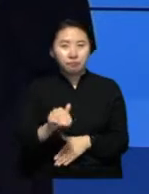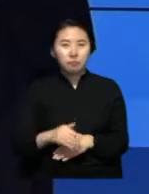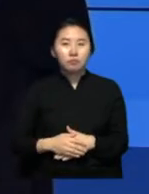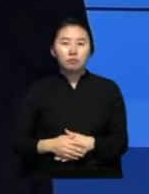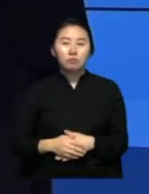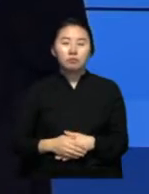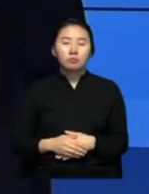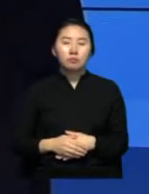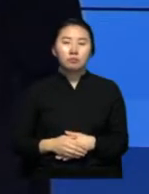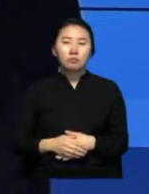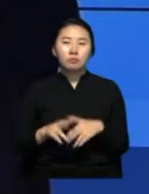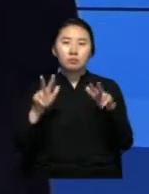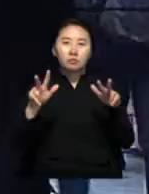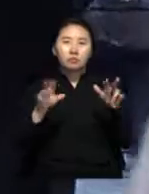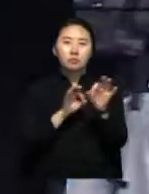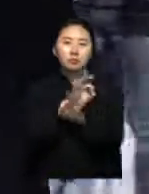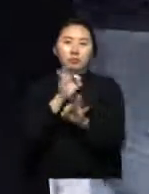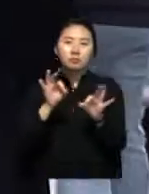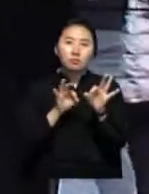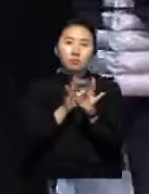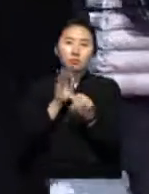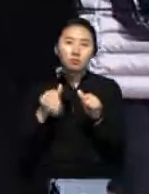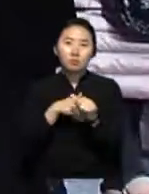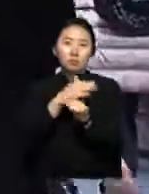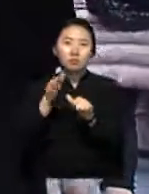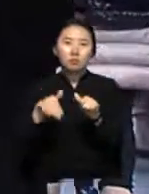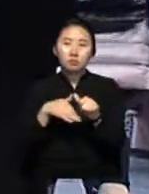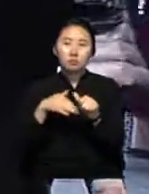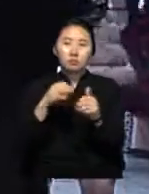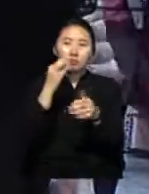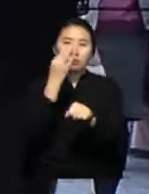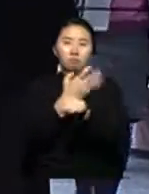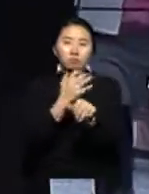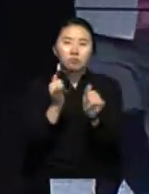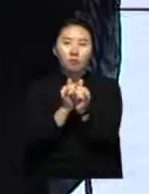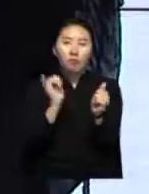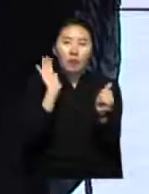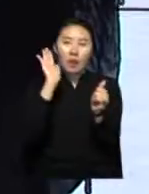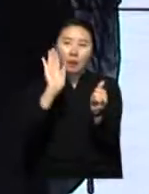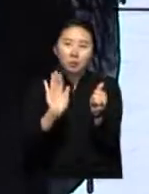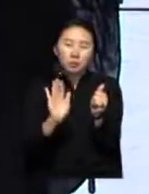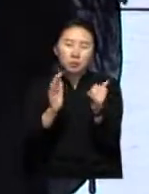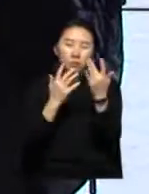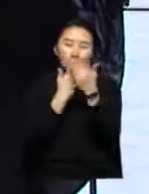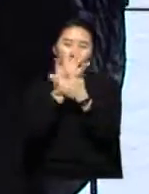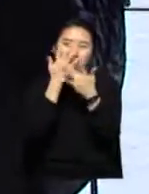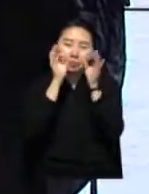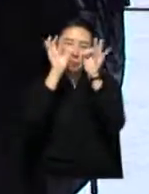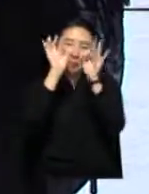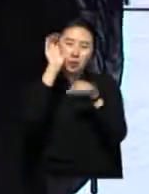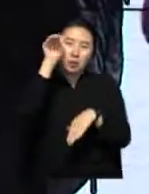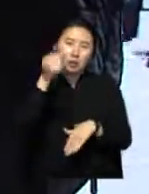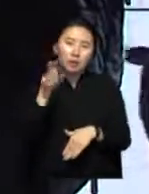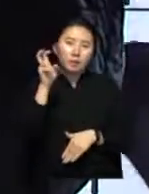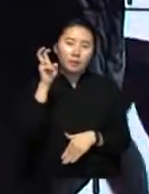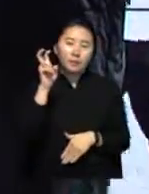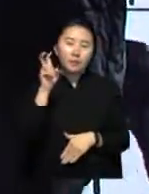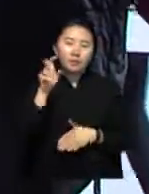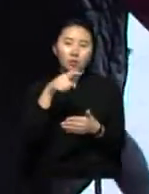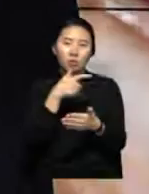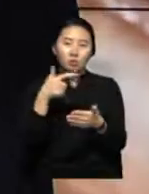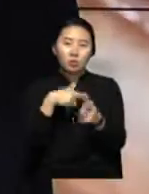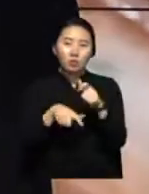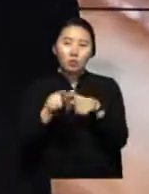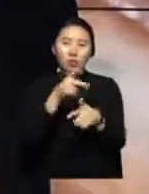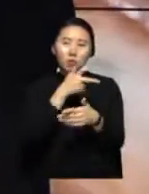그쳤습니다. 현 경제 상황도 상황이지만 경제 주체인 소비자들이 앞으로의 전망을 비관적으로 보고 있다는 것이 더큰